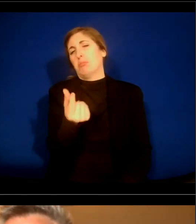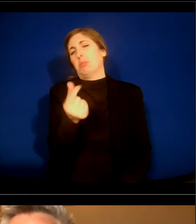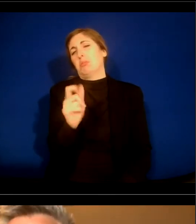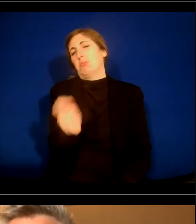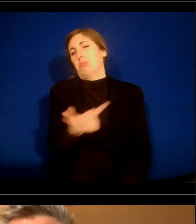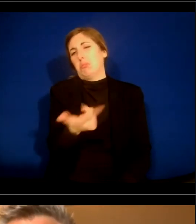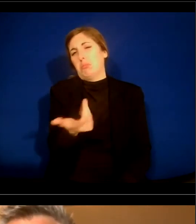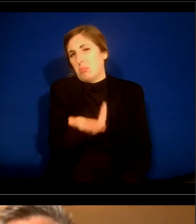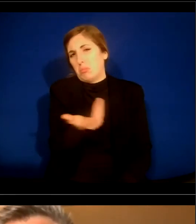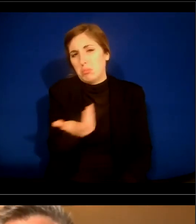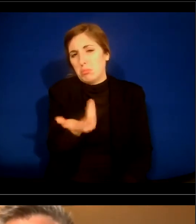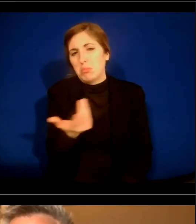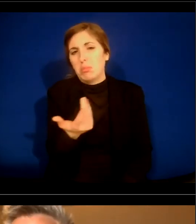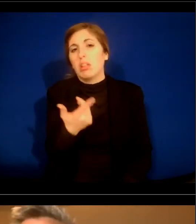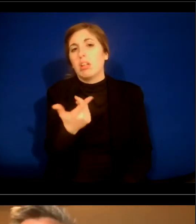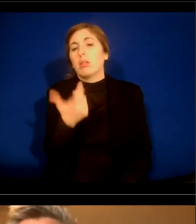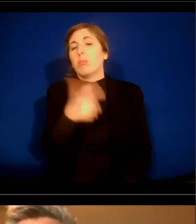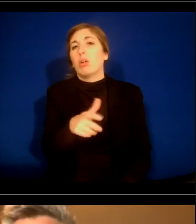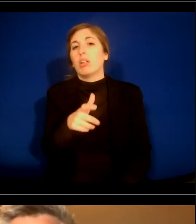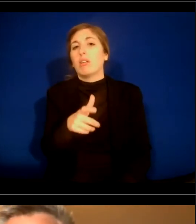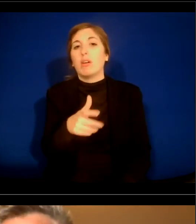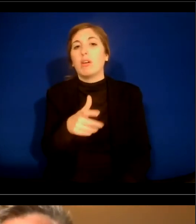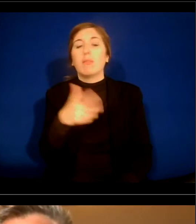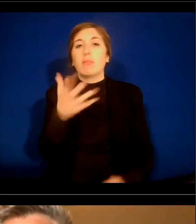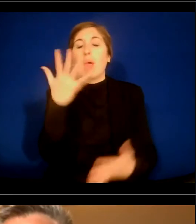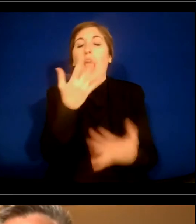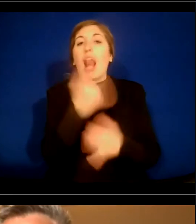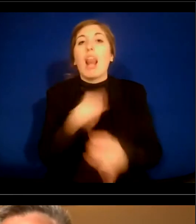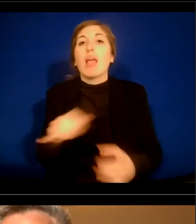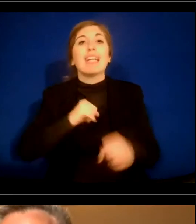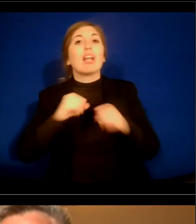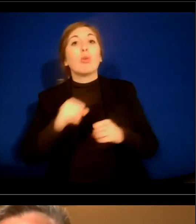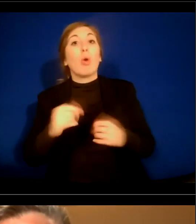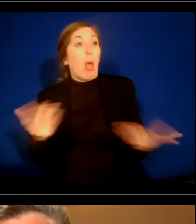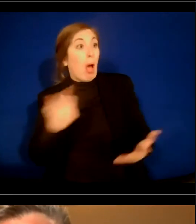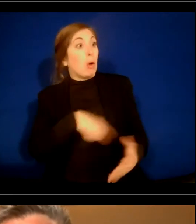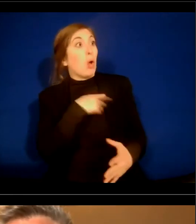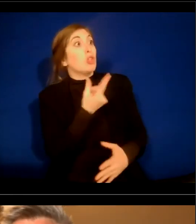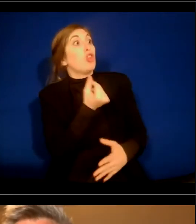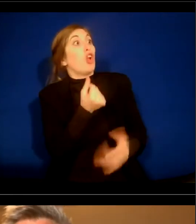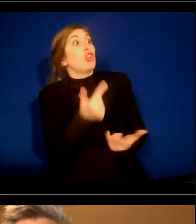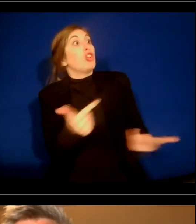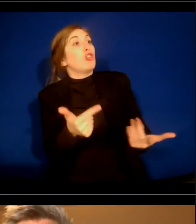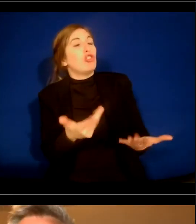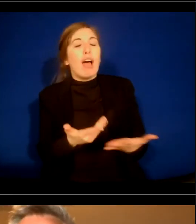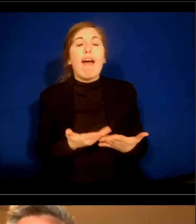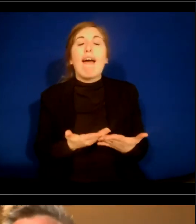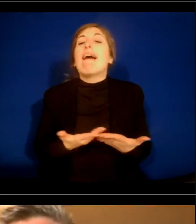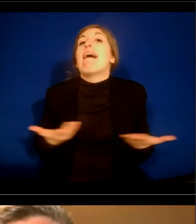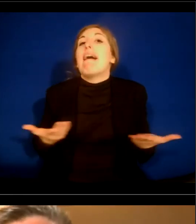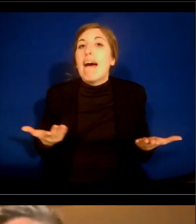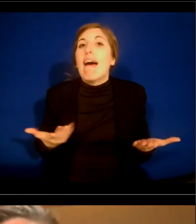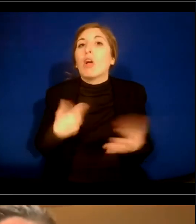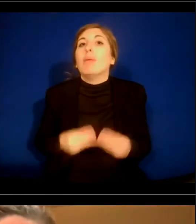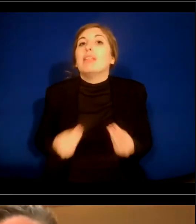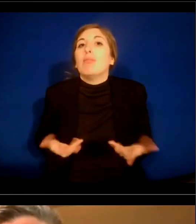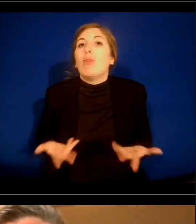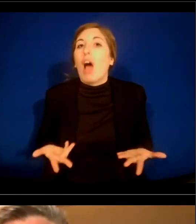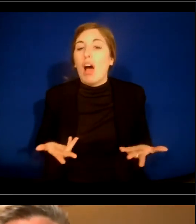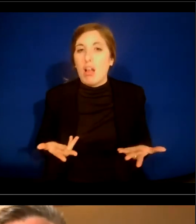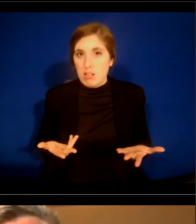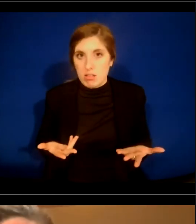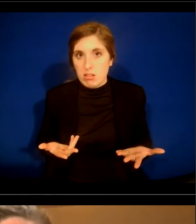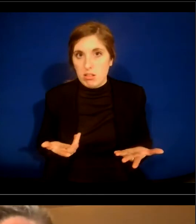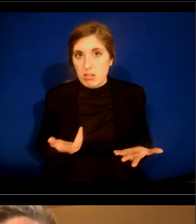che tiene in considerazione della seduta. Dice: ma noi non abbiamo soldi, no? Dice: come si fa adesso? E dico: come si fa? Dico: